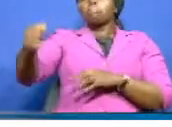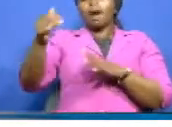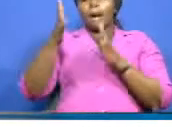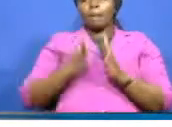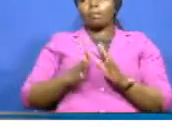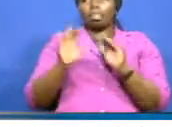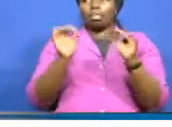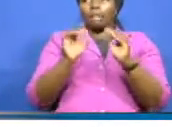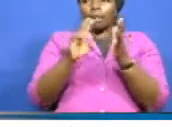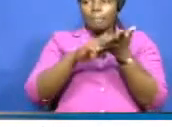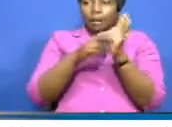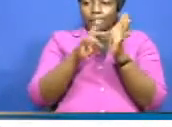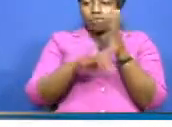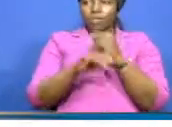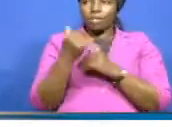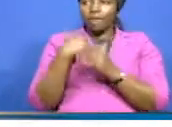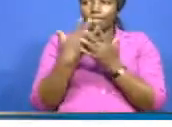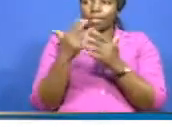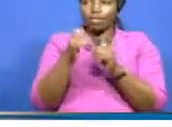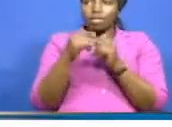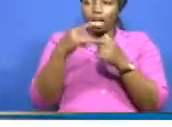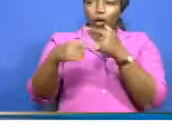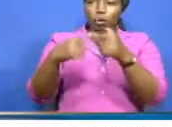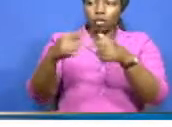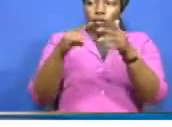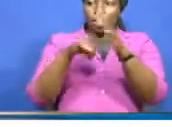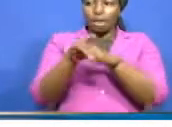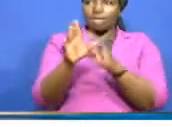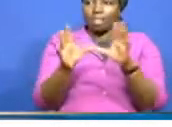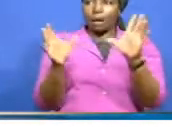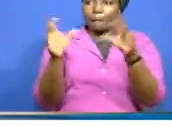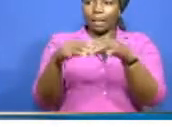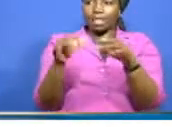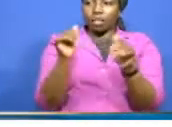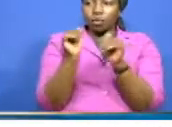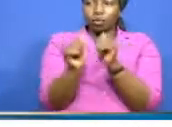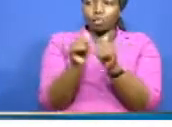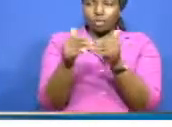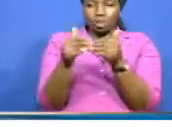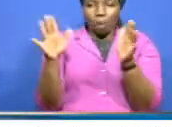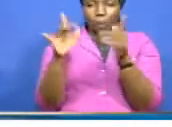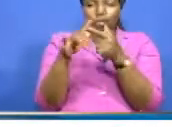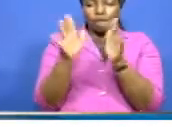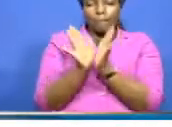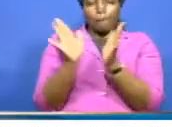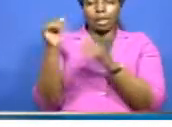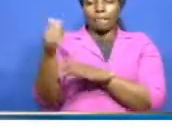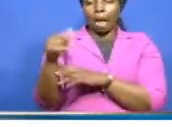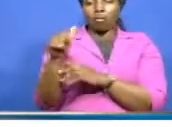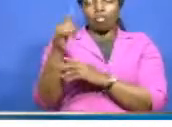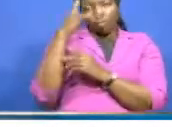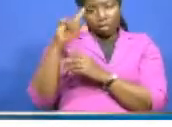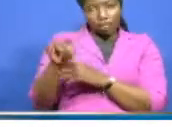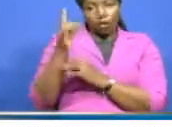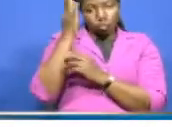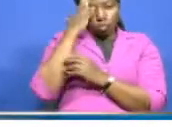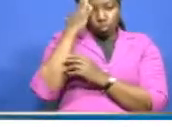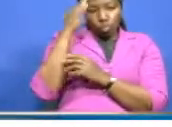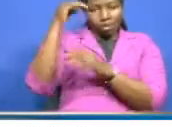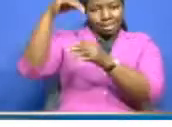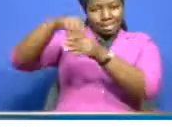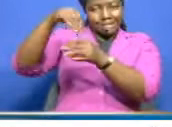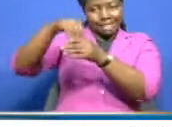kuna mambo fulani ambayo yanaendeshwa kwenye chama ambayo hajakuja nje kwa wananchi wajue kuwa kuna shida huko